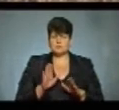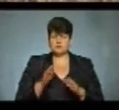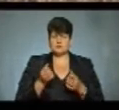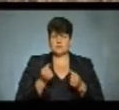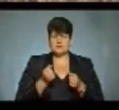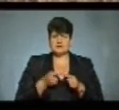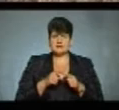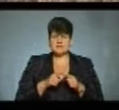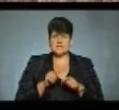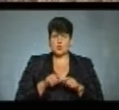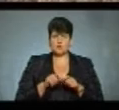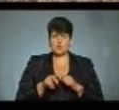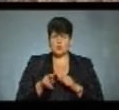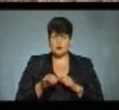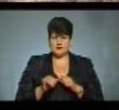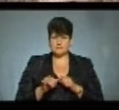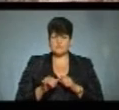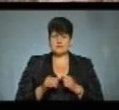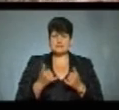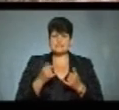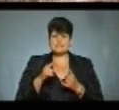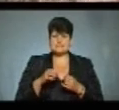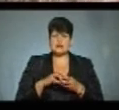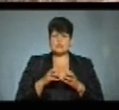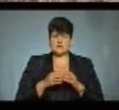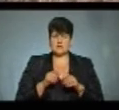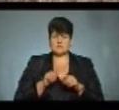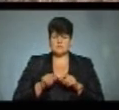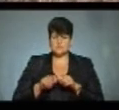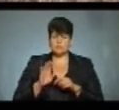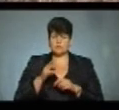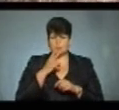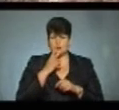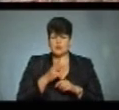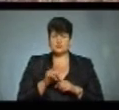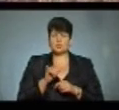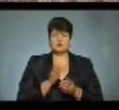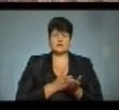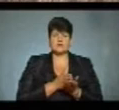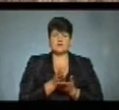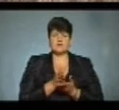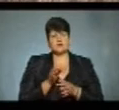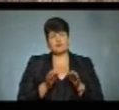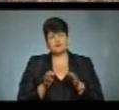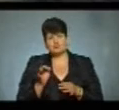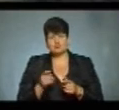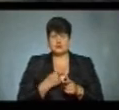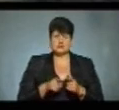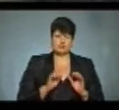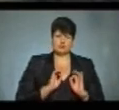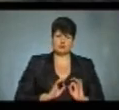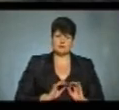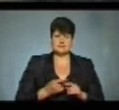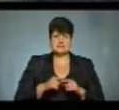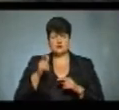тримати це на контролі, звісно. І за результатами розслідувань вже будемо бачити, куди ми будемо направляти подальше, чи в суд, чи в прокуратуру. Це